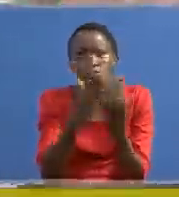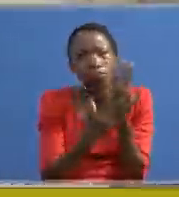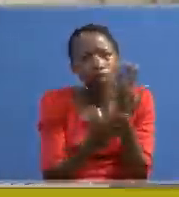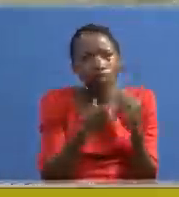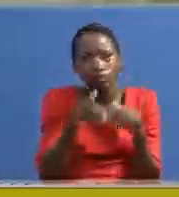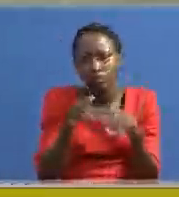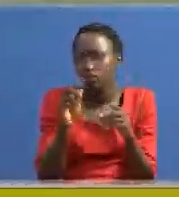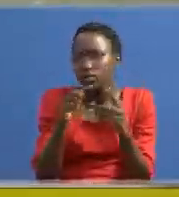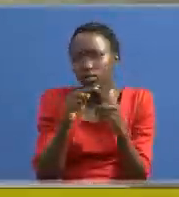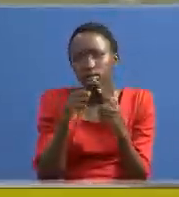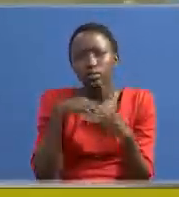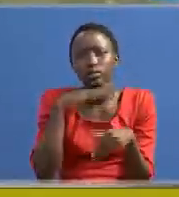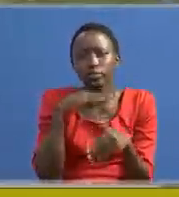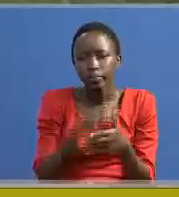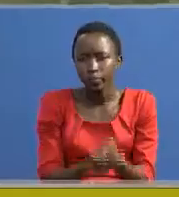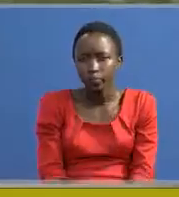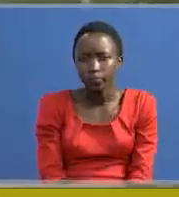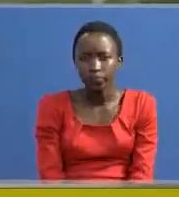hadi kuiaga dunia.